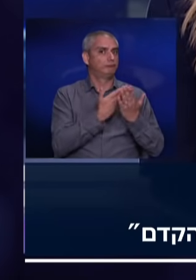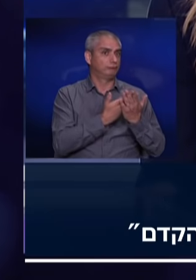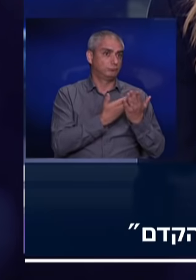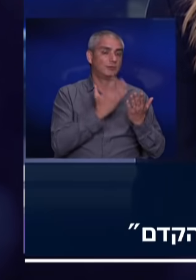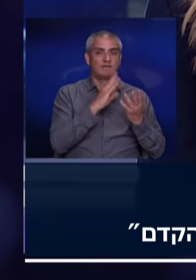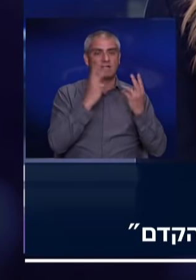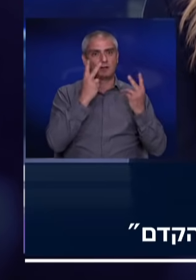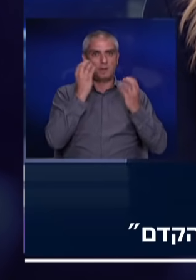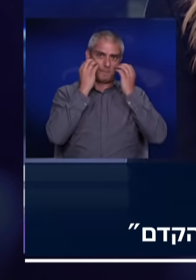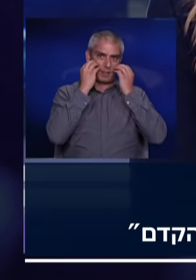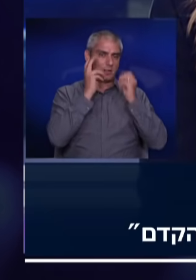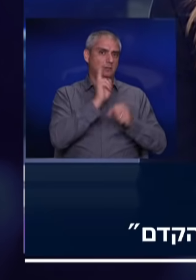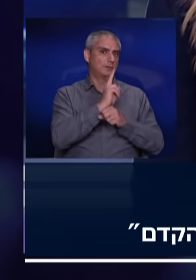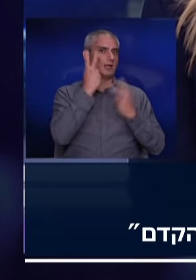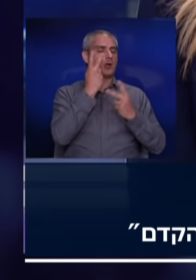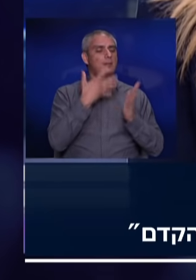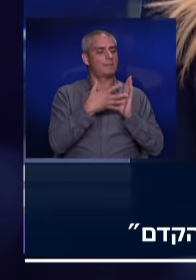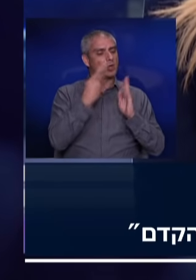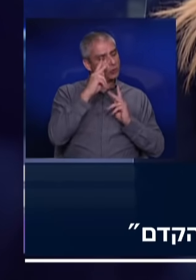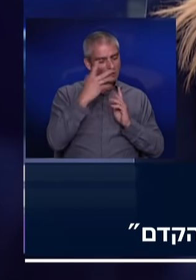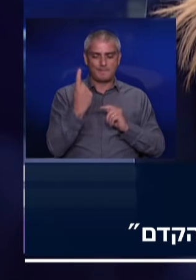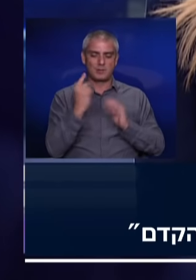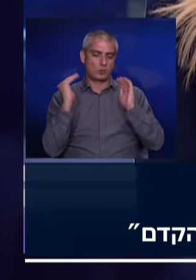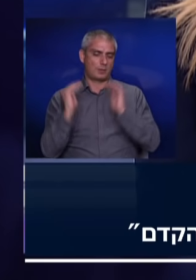בנט נשמר, יותר בדיקות, פחות בידודים.